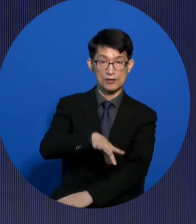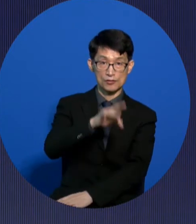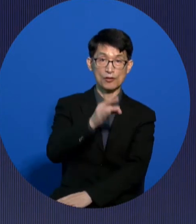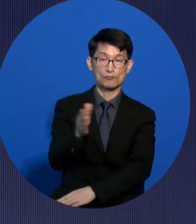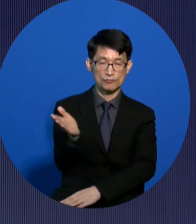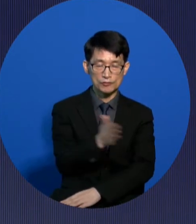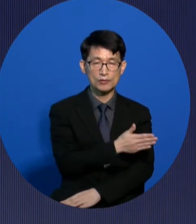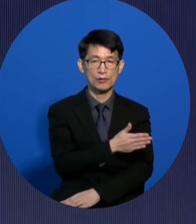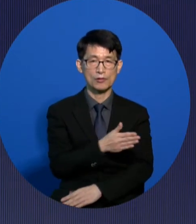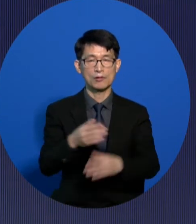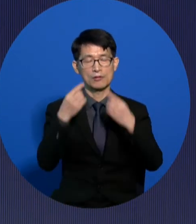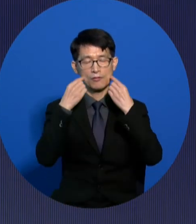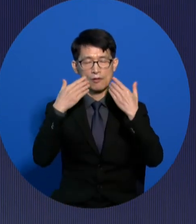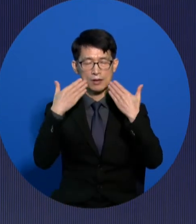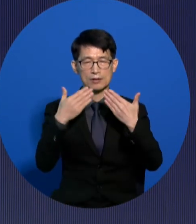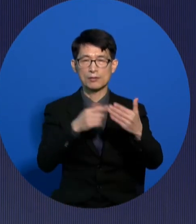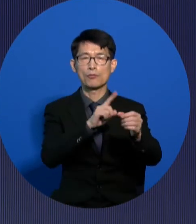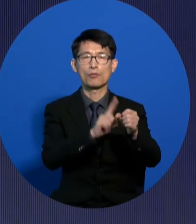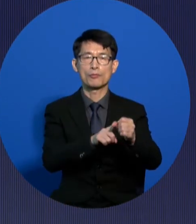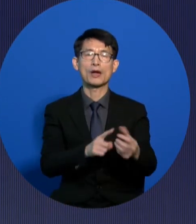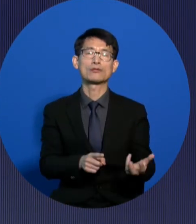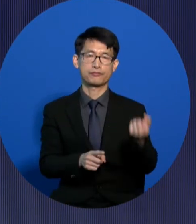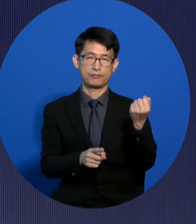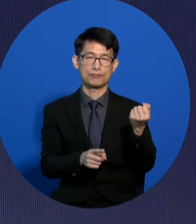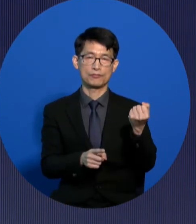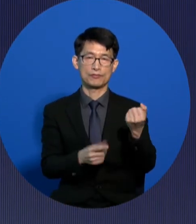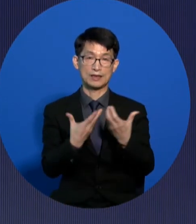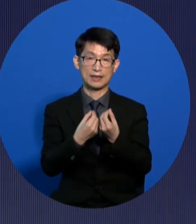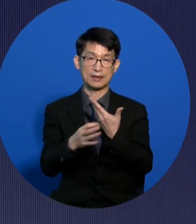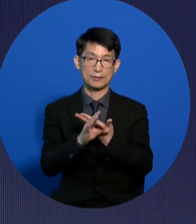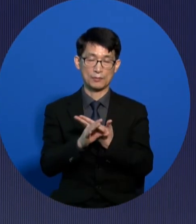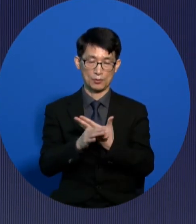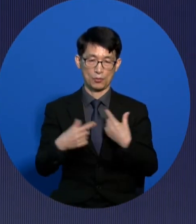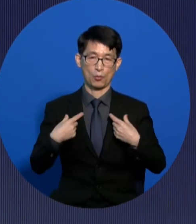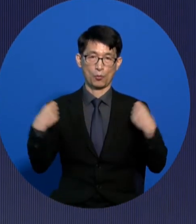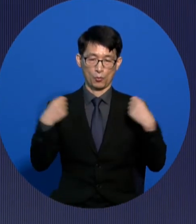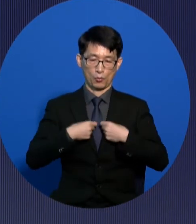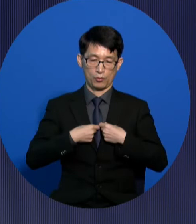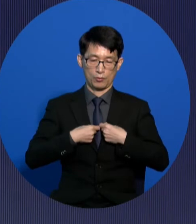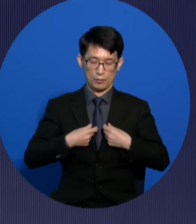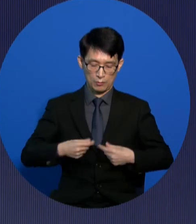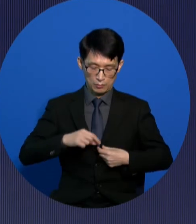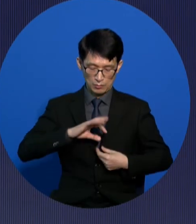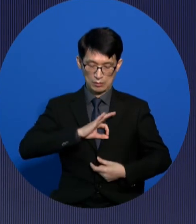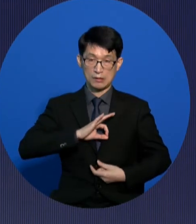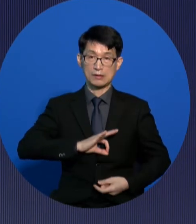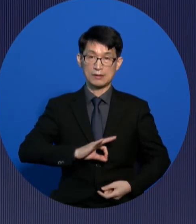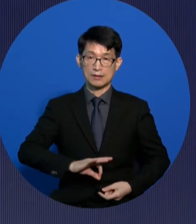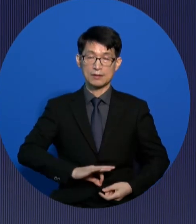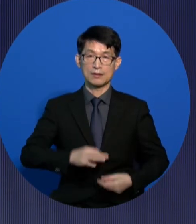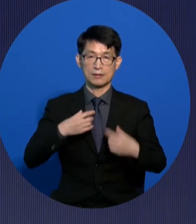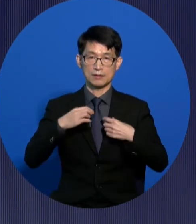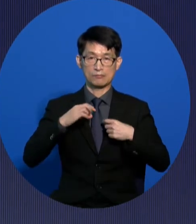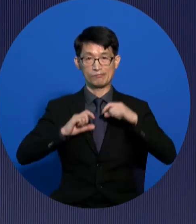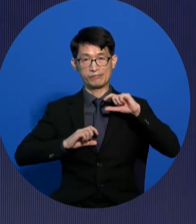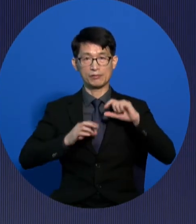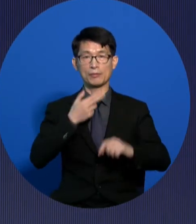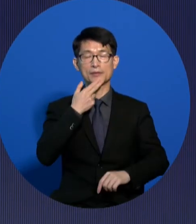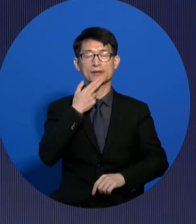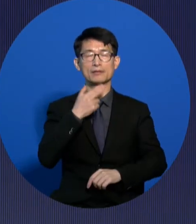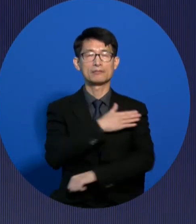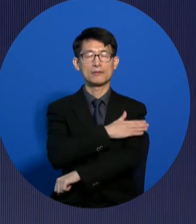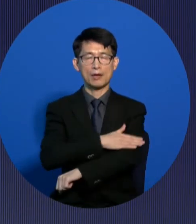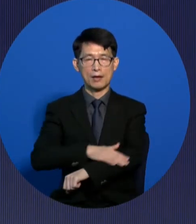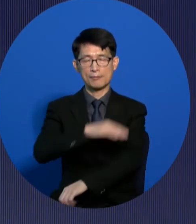끼우자. 끼워서 정말 이 포럼이 우리 대한민국을 넘어서 세계에서 가장